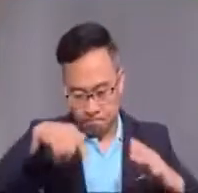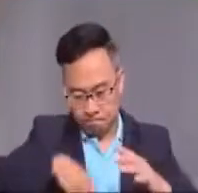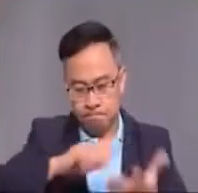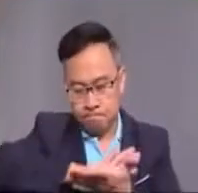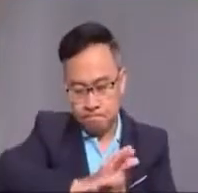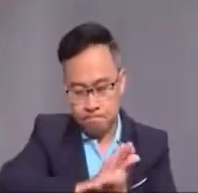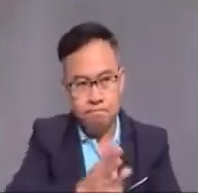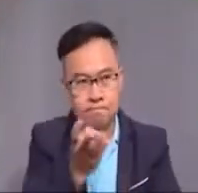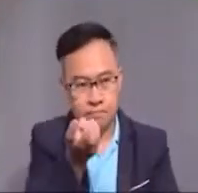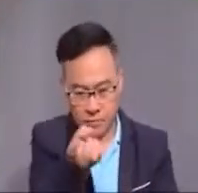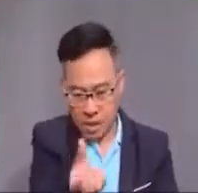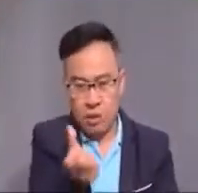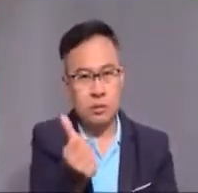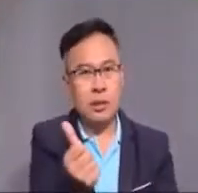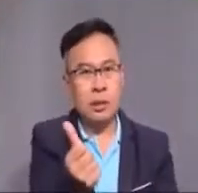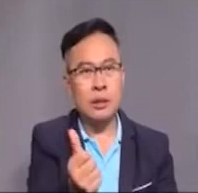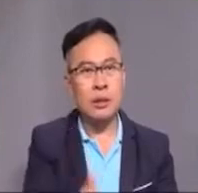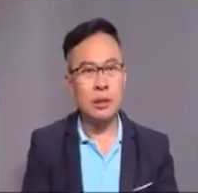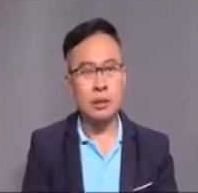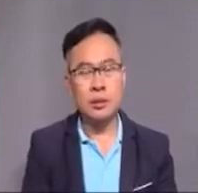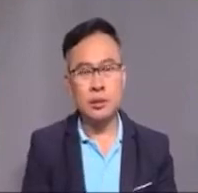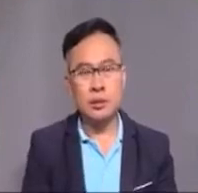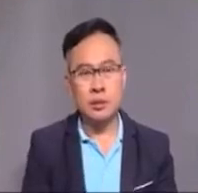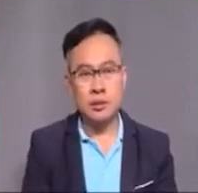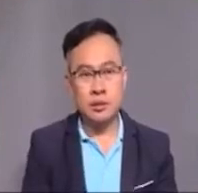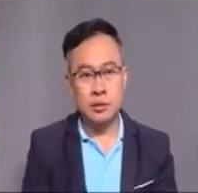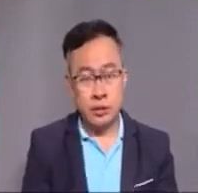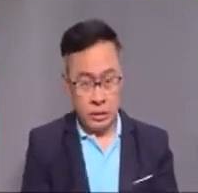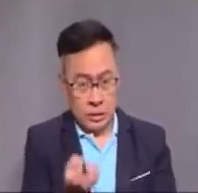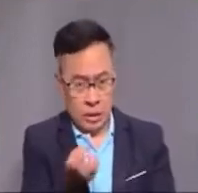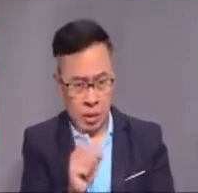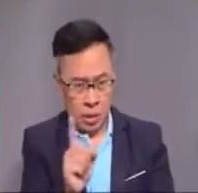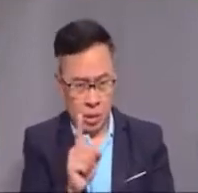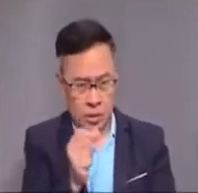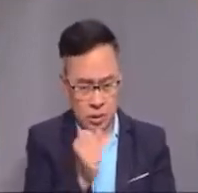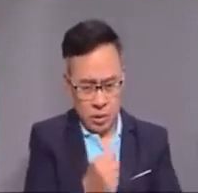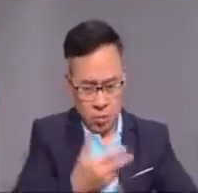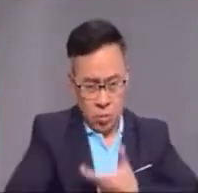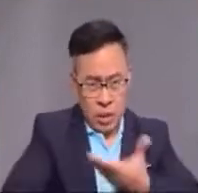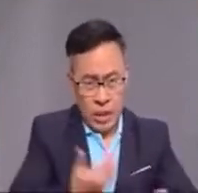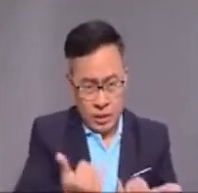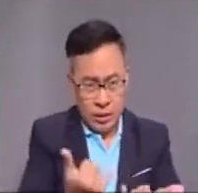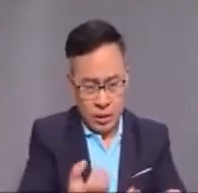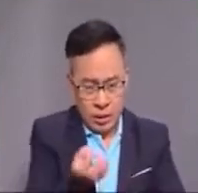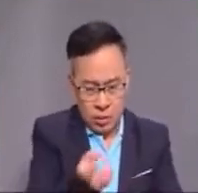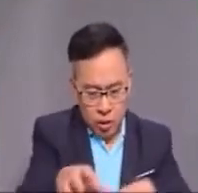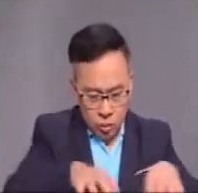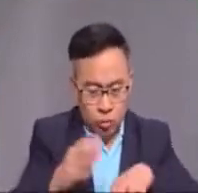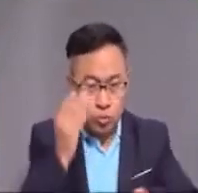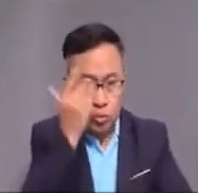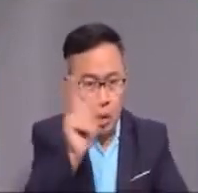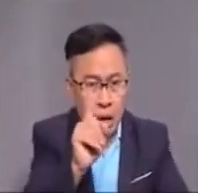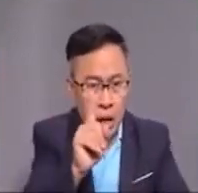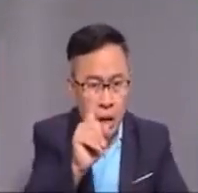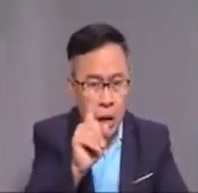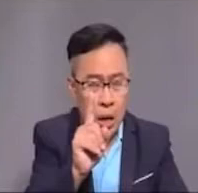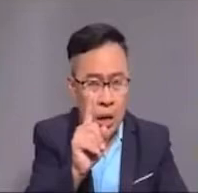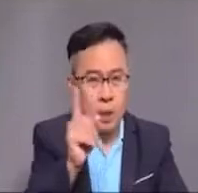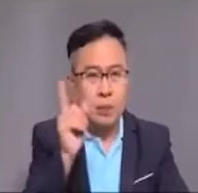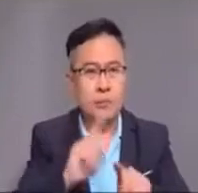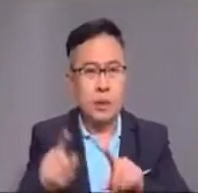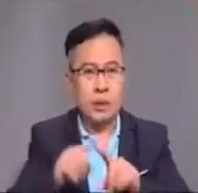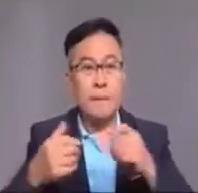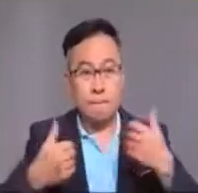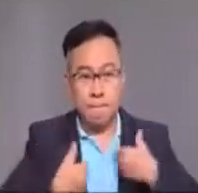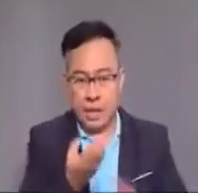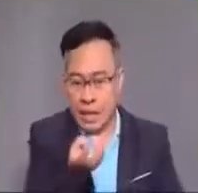ได ้ได้ครับ โอ้แล้วที่เห็นอยู่นี่คือข้าวส่วนไหนฮะที่เราเอามาทำเป็นแพ็กเกจสวยๆแบบนี้ครับ มีหลายอย่างครับอันนี้ก็เป็น